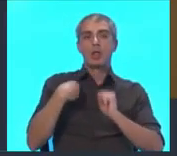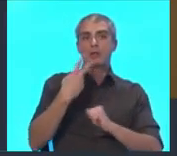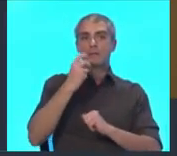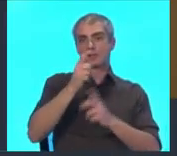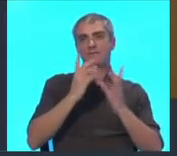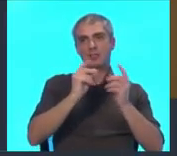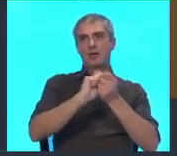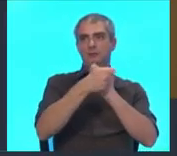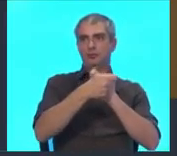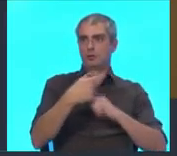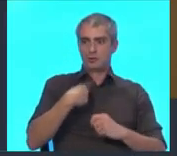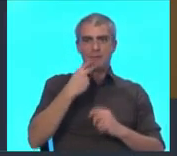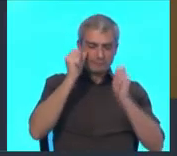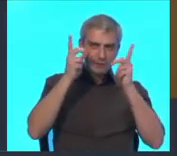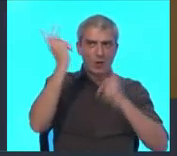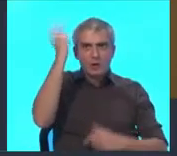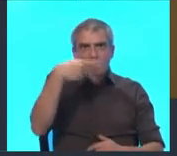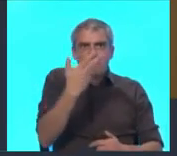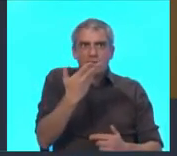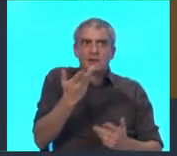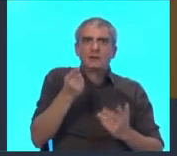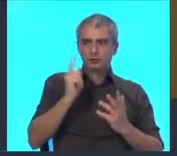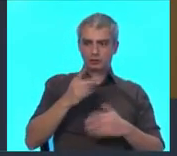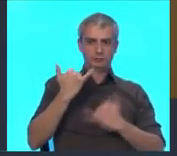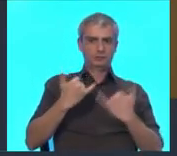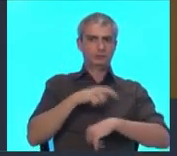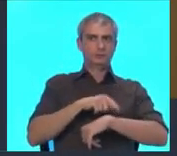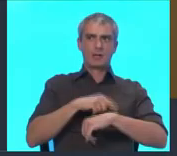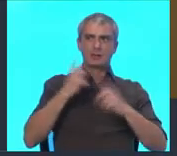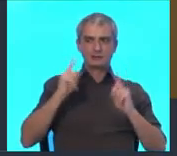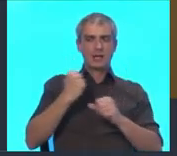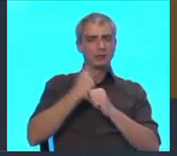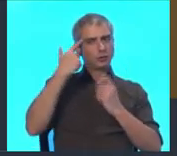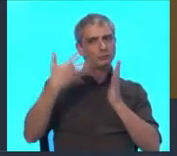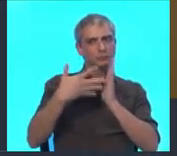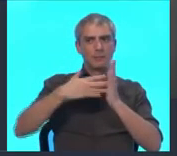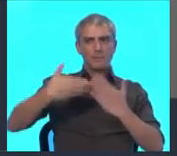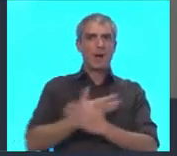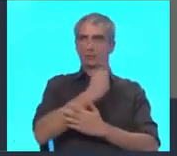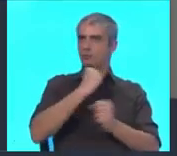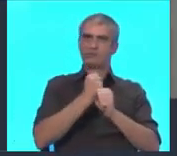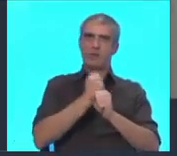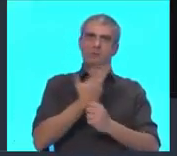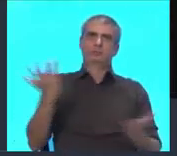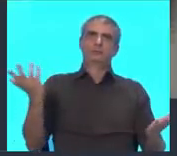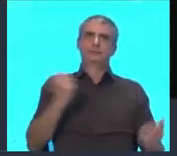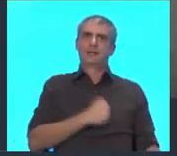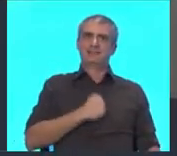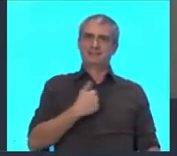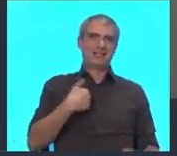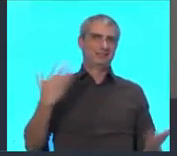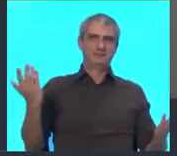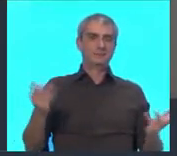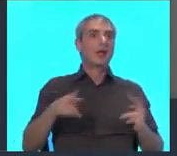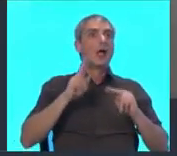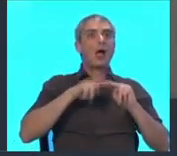אני מעדיף שיתעורר ויבין שיש רגע שבו צריך לעשות חישוב מסלול מחדש. הוא לא עושה את זה לצערי. ולאחר מכן, רק